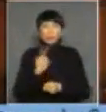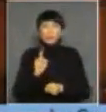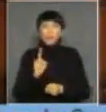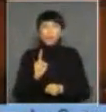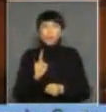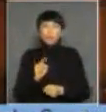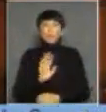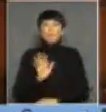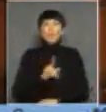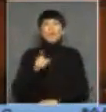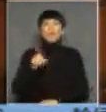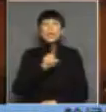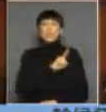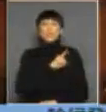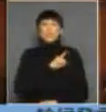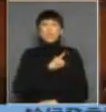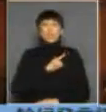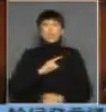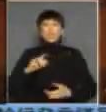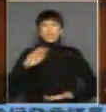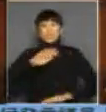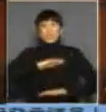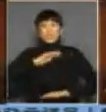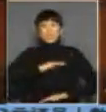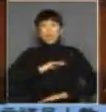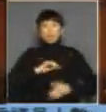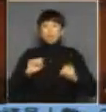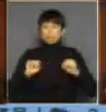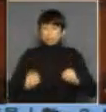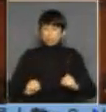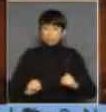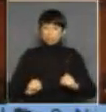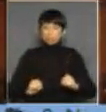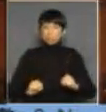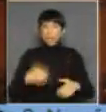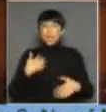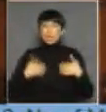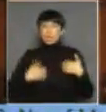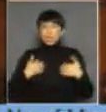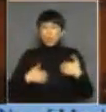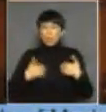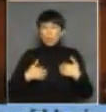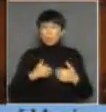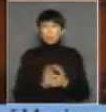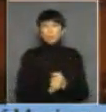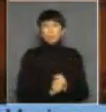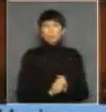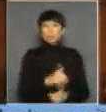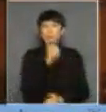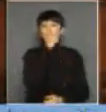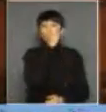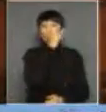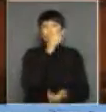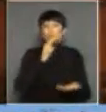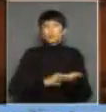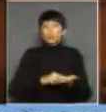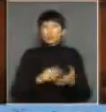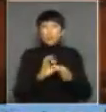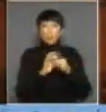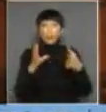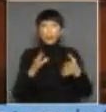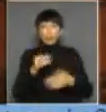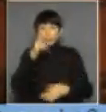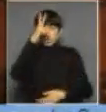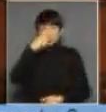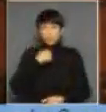你嘅性格想一意孤行，呢個係唔存在威信嘅問題。最緊要做好件事。